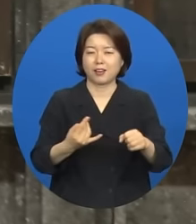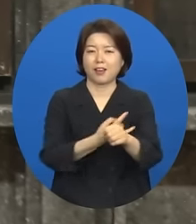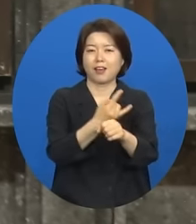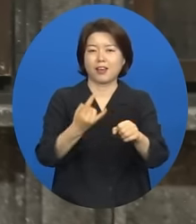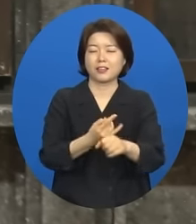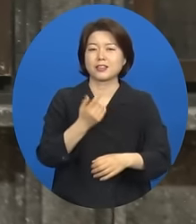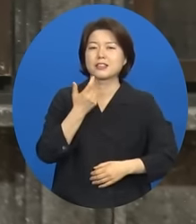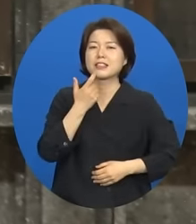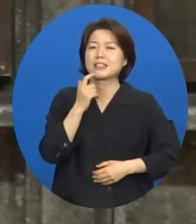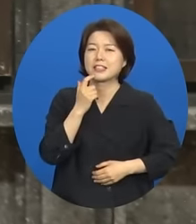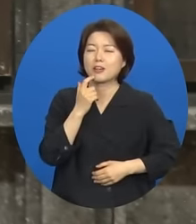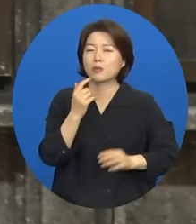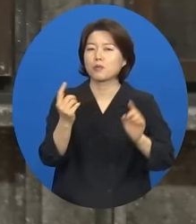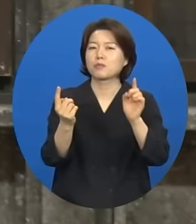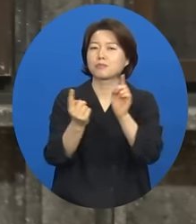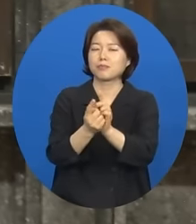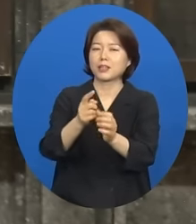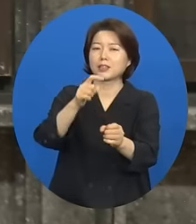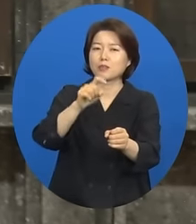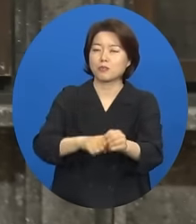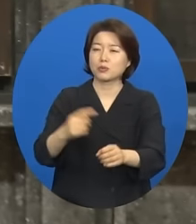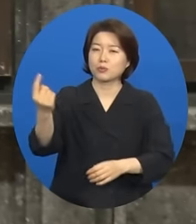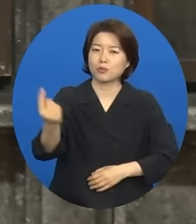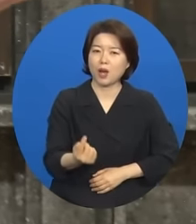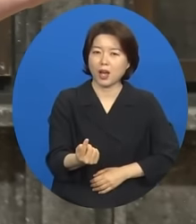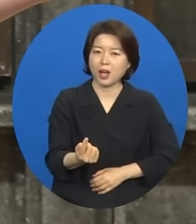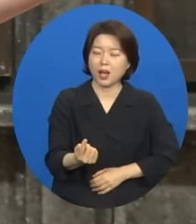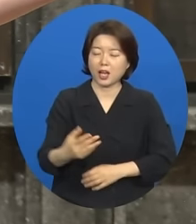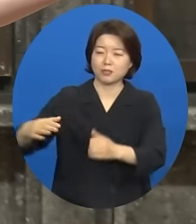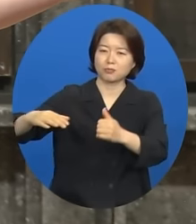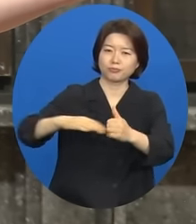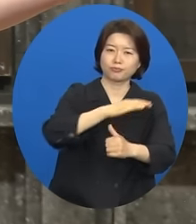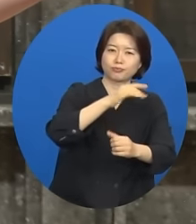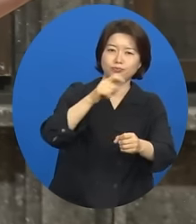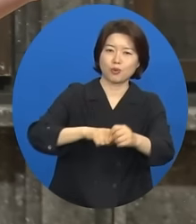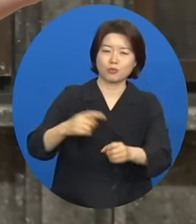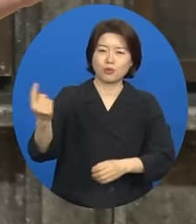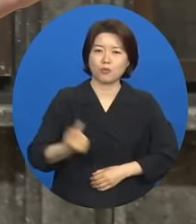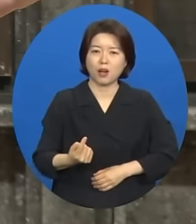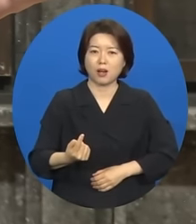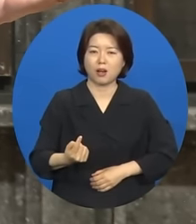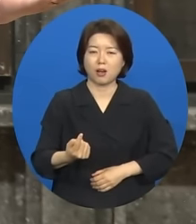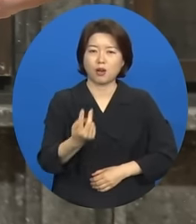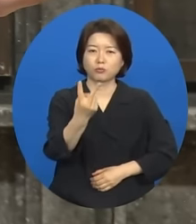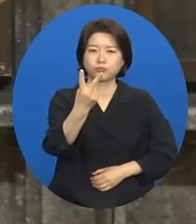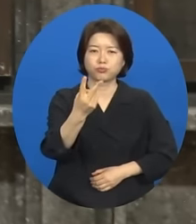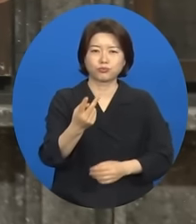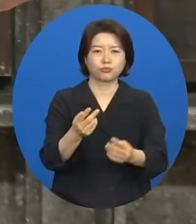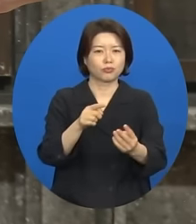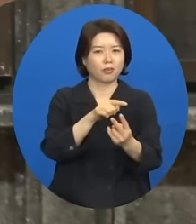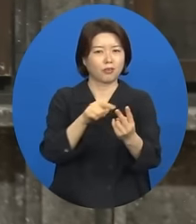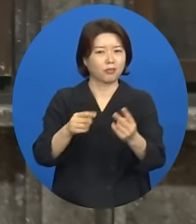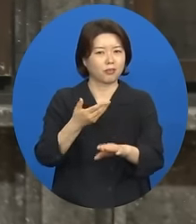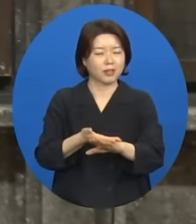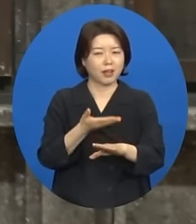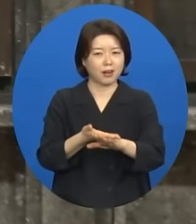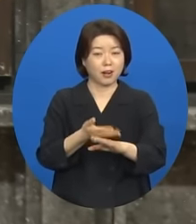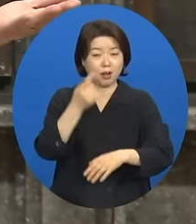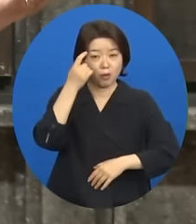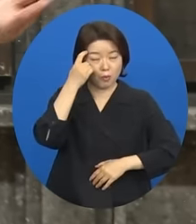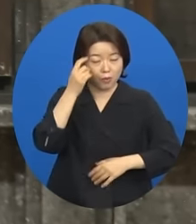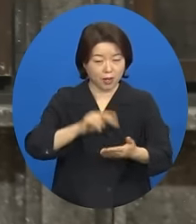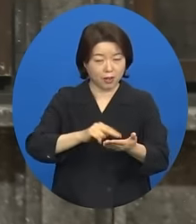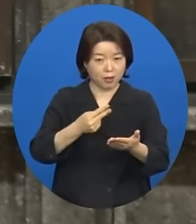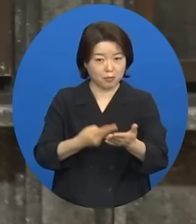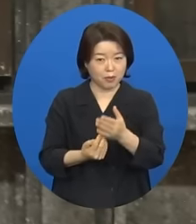야곱을 만나려고 오는 것일까요? 아니면 치려고 오는 것일까요? 이게 지금 두 번역이 다르게 번역이 됐어요. 왜 이런 번역이